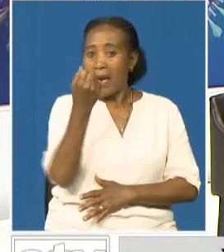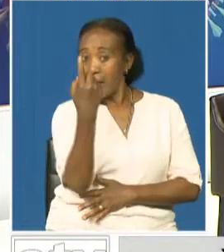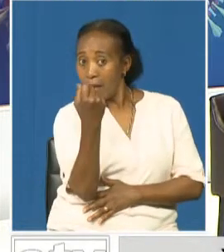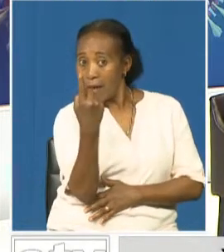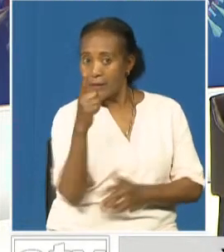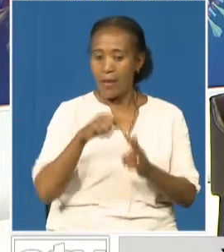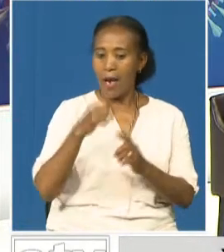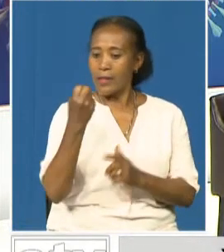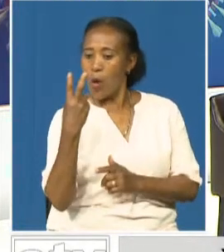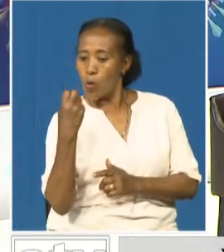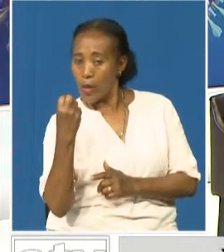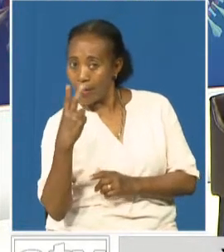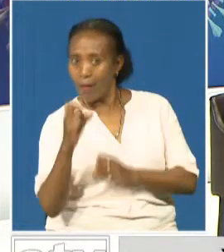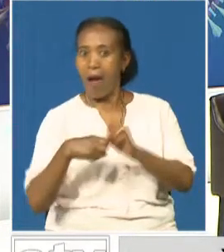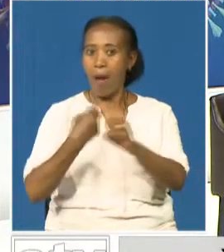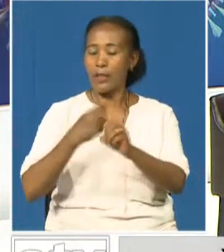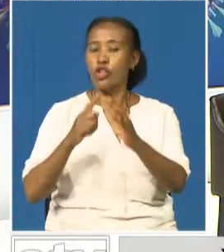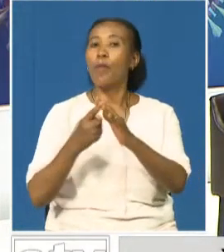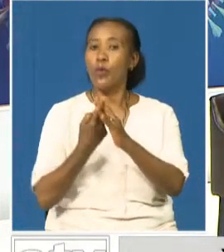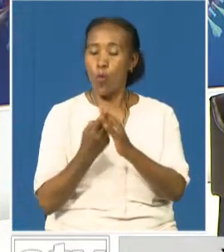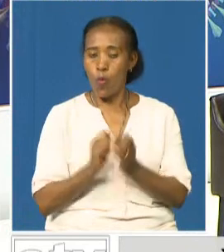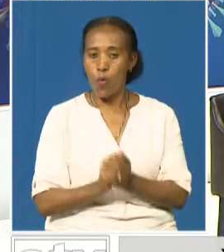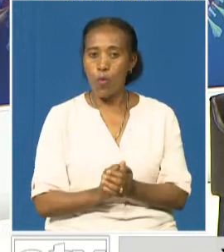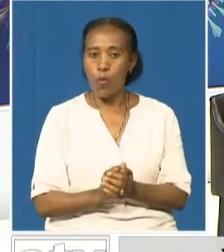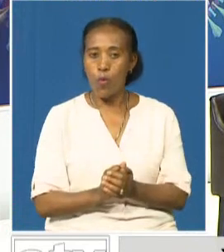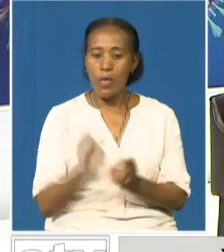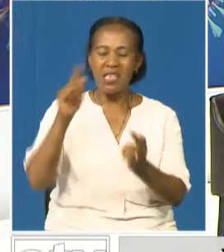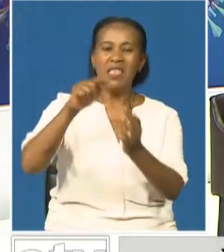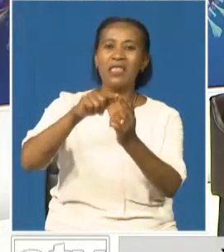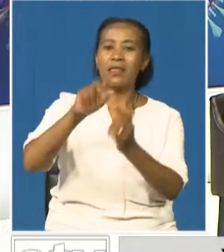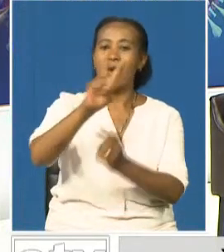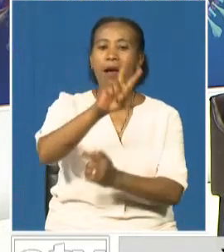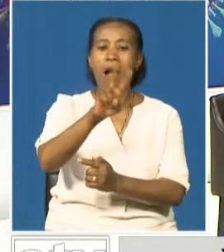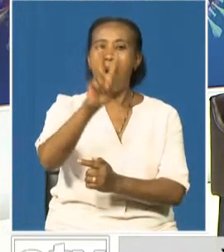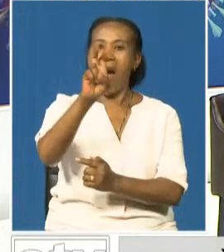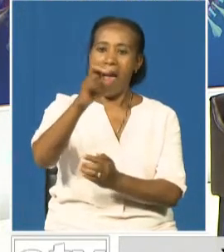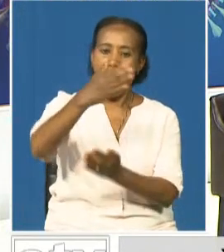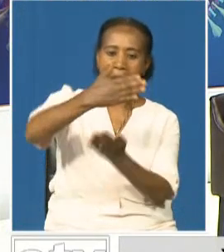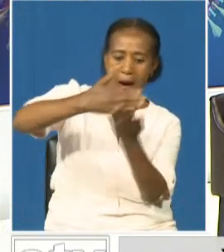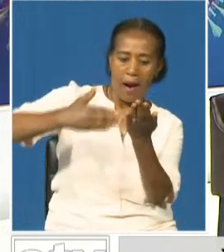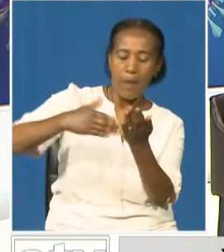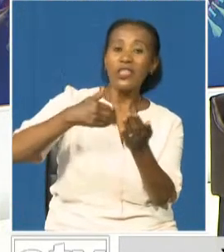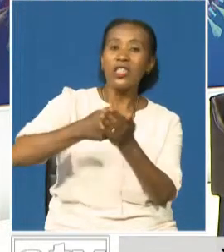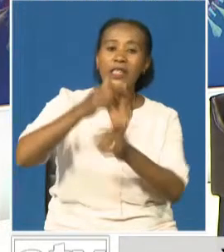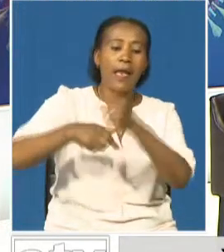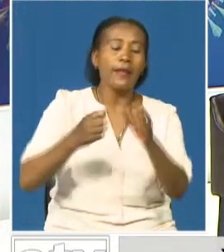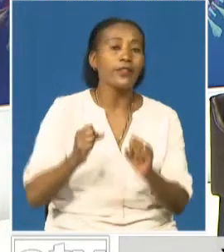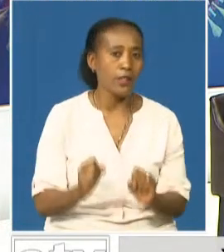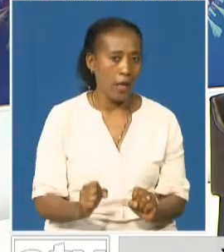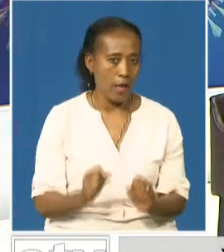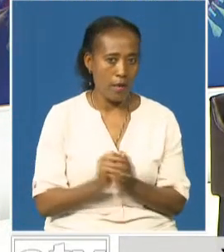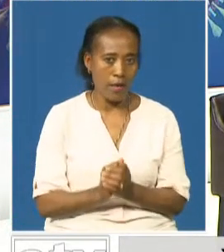ከ11 ከ12 ዓመት ጀምሮ እስከ 20ዎቹ አጋማሽ ድረስ ሊሄድ ይችላል።